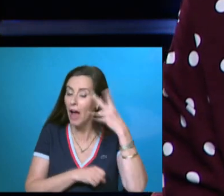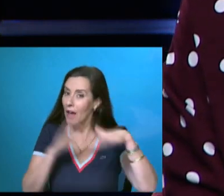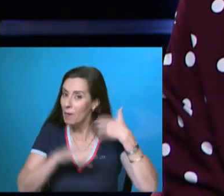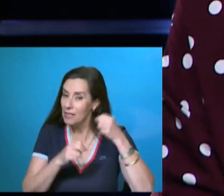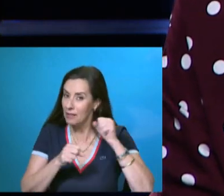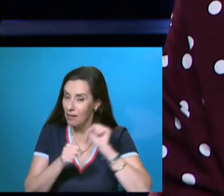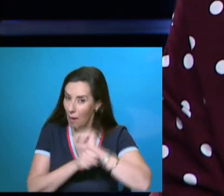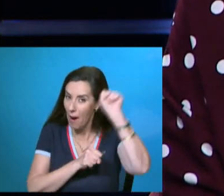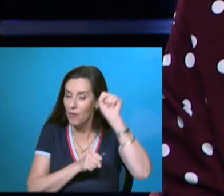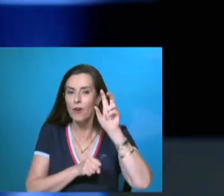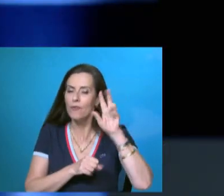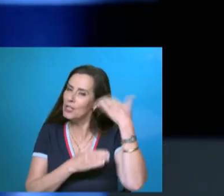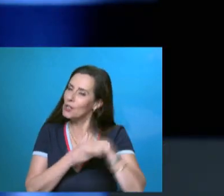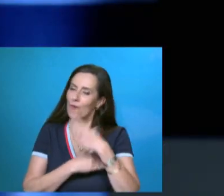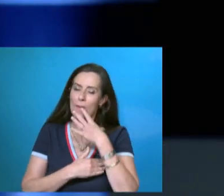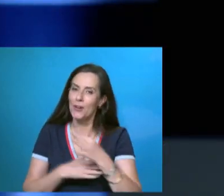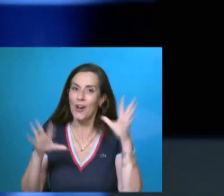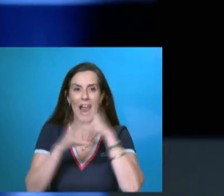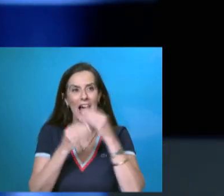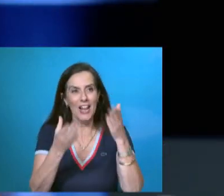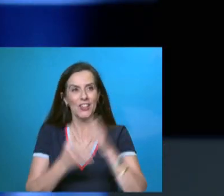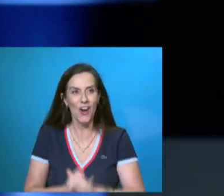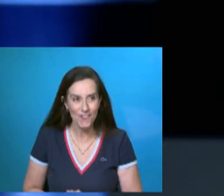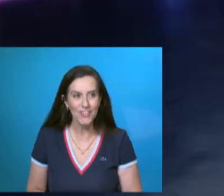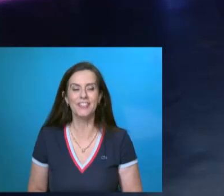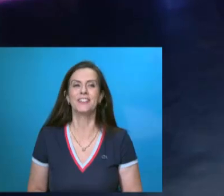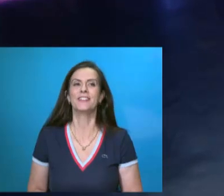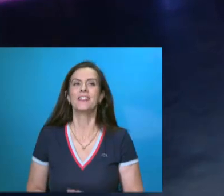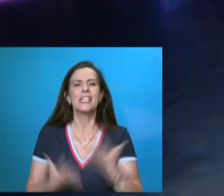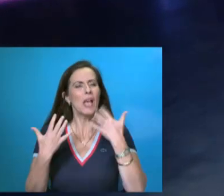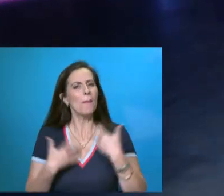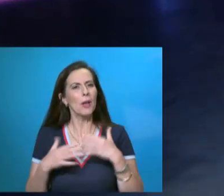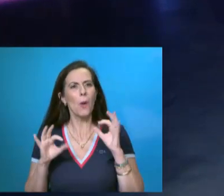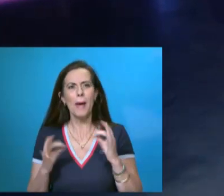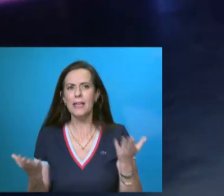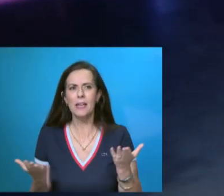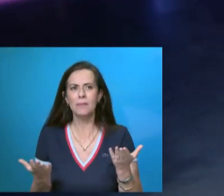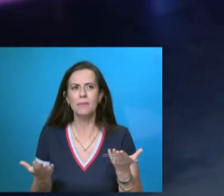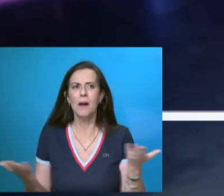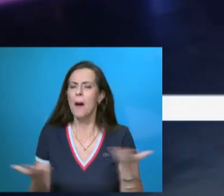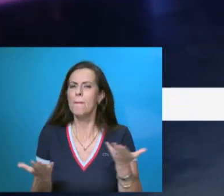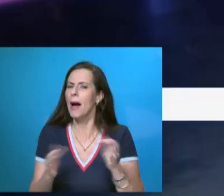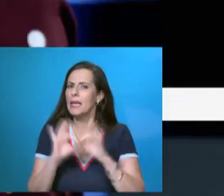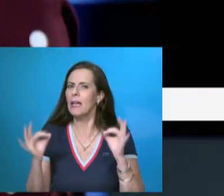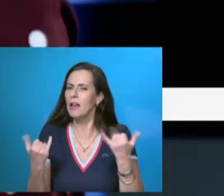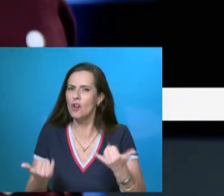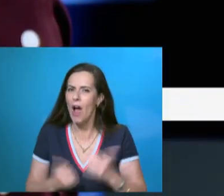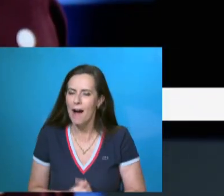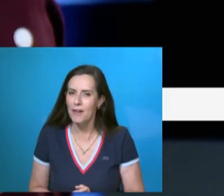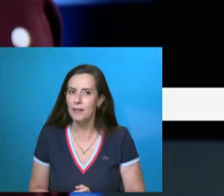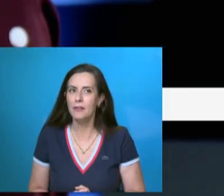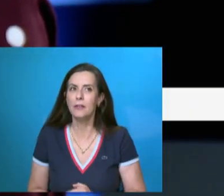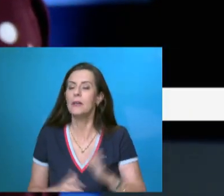ויש סוף מתוק. לילה טוב, אופיר. לילה טוב. ספר לנו בעצם מה נכנס לתוקף החודש. זה הולך ככה,